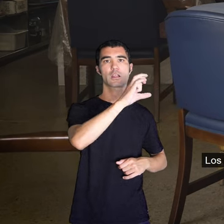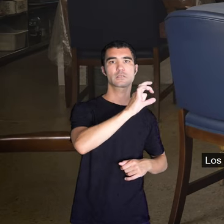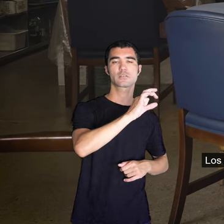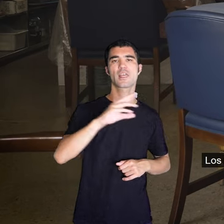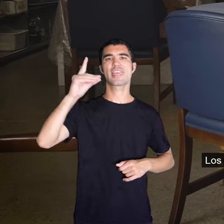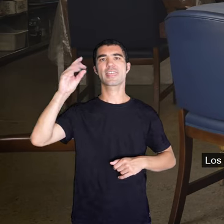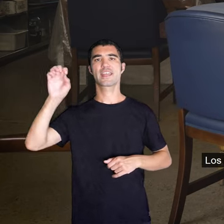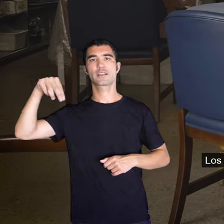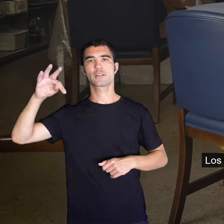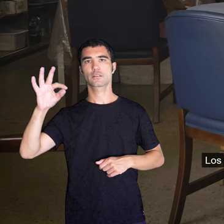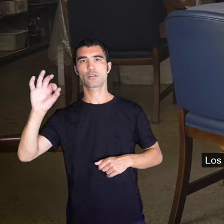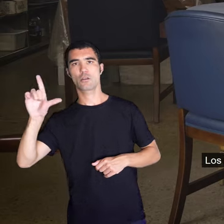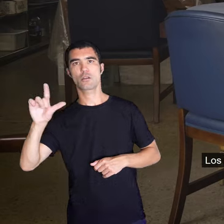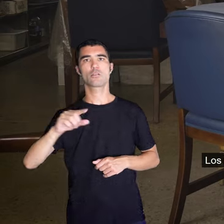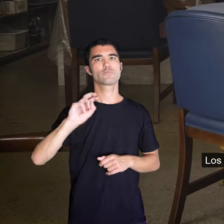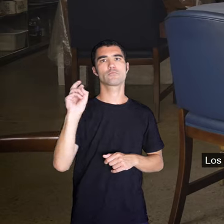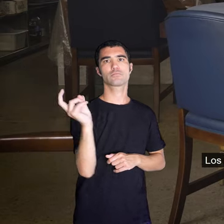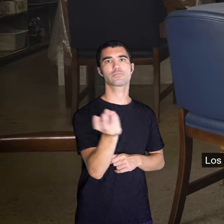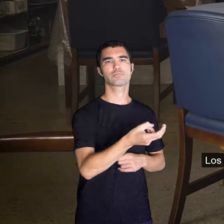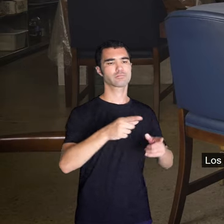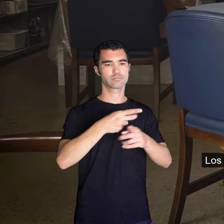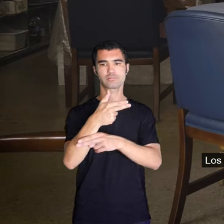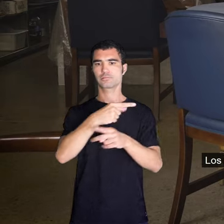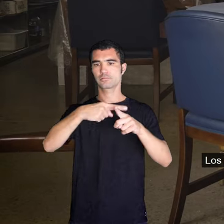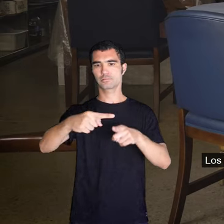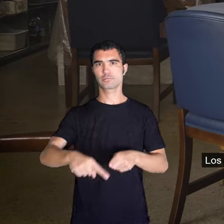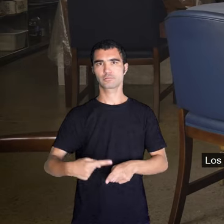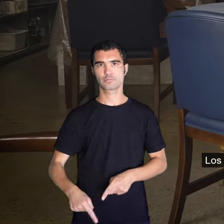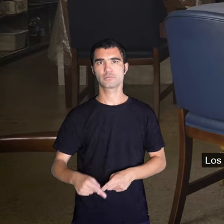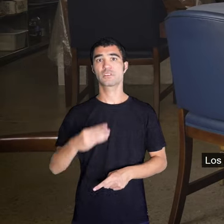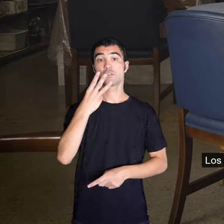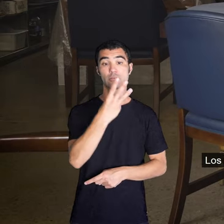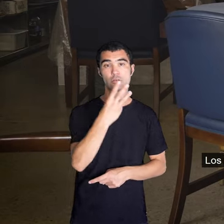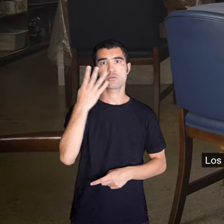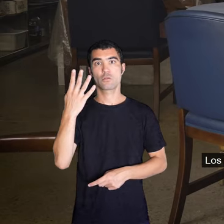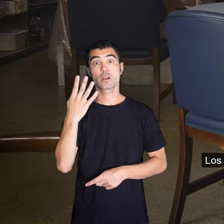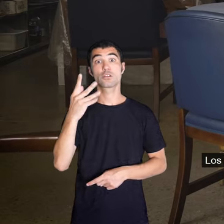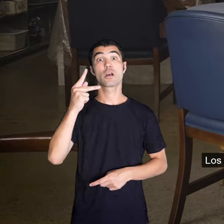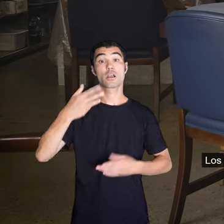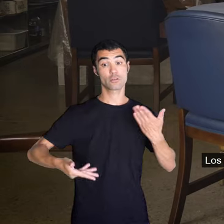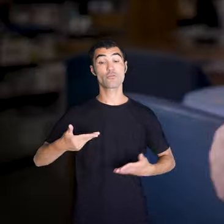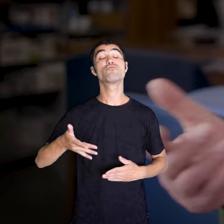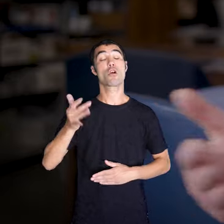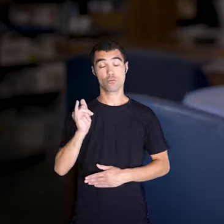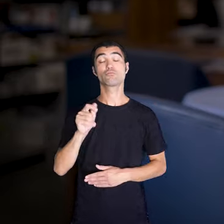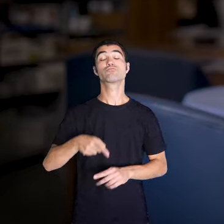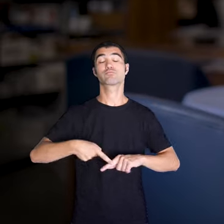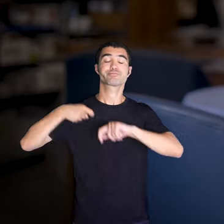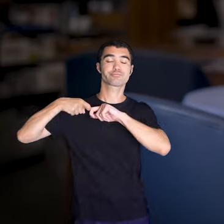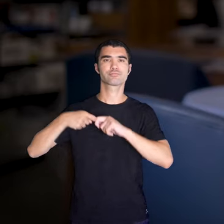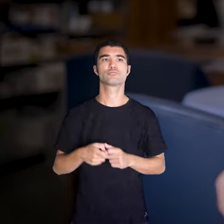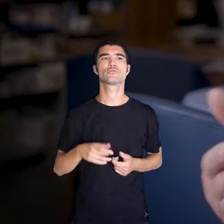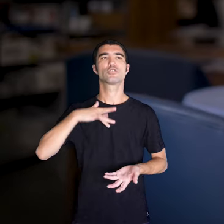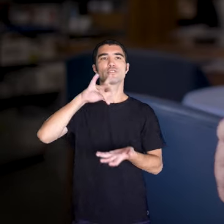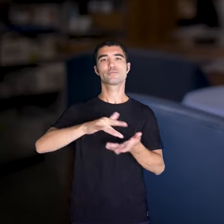dèntol, qualque fossol, no grossos, però de 3 o 4 quilos agafàvem. Quan anaven